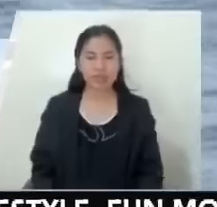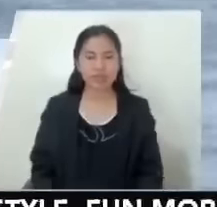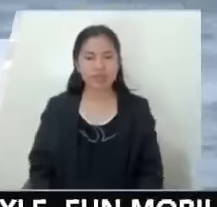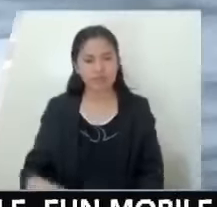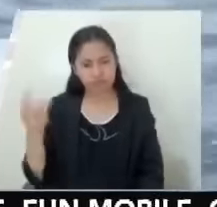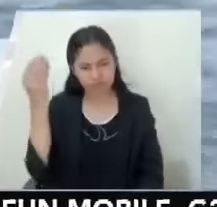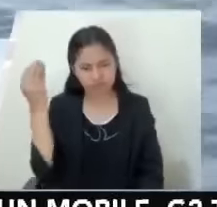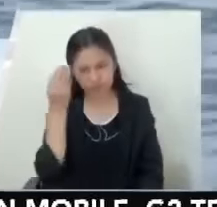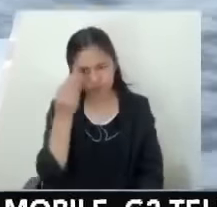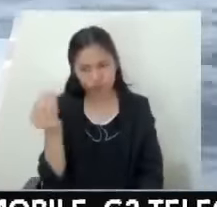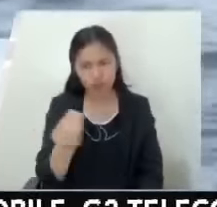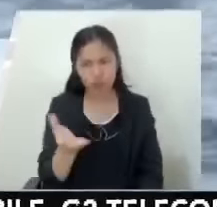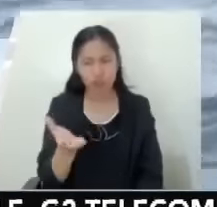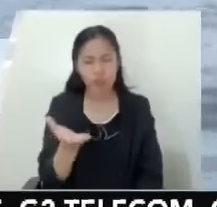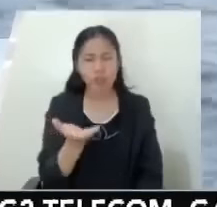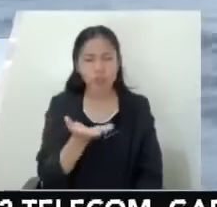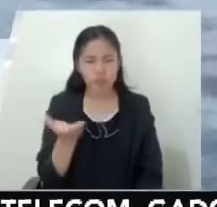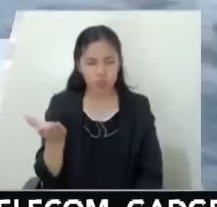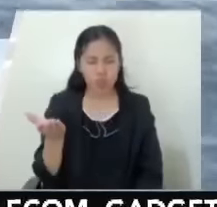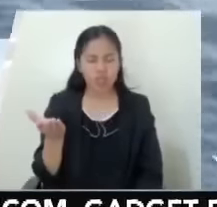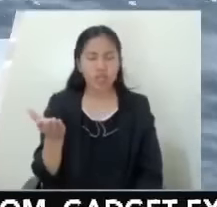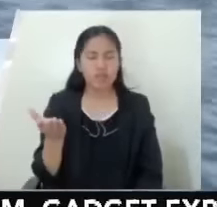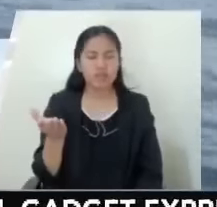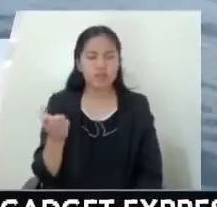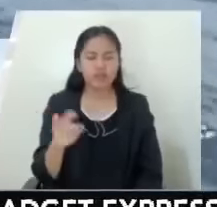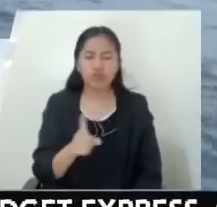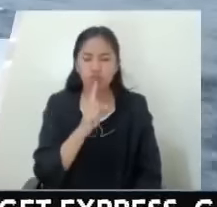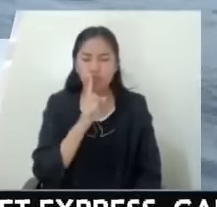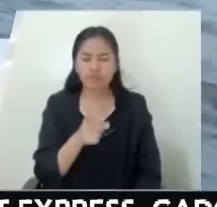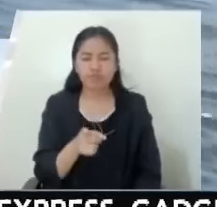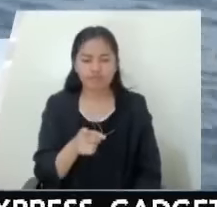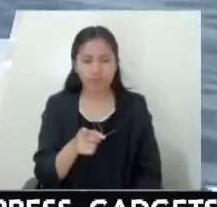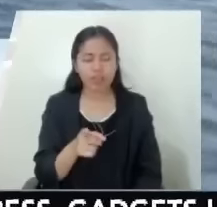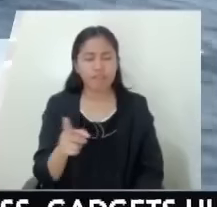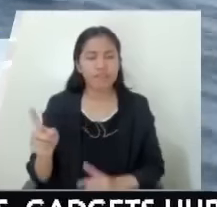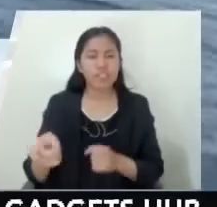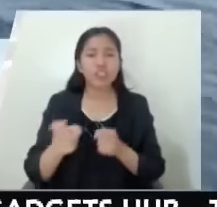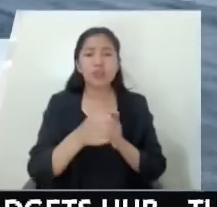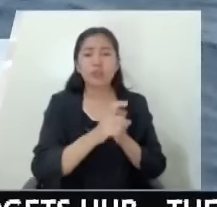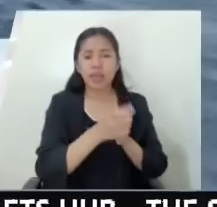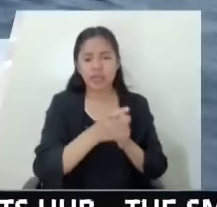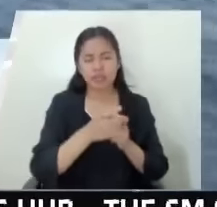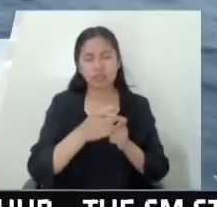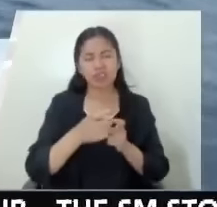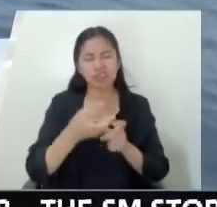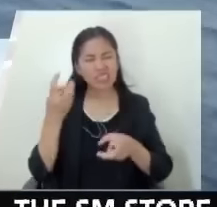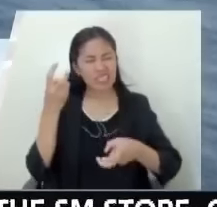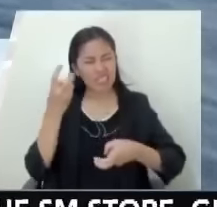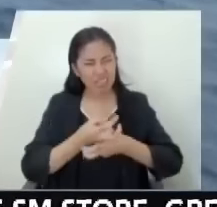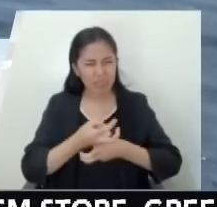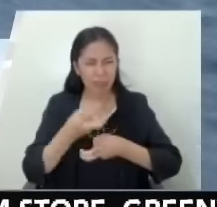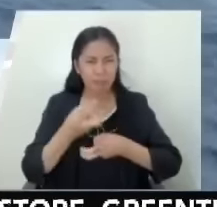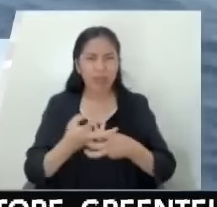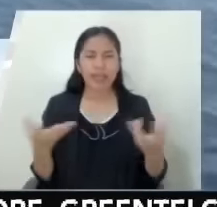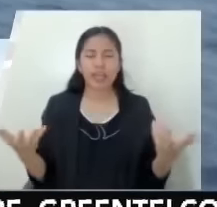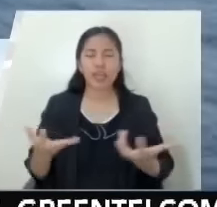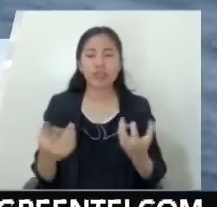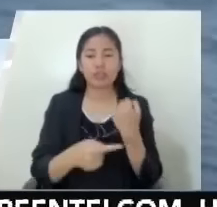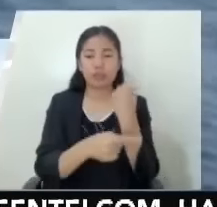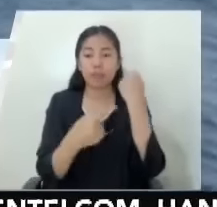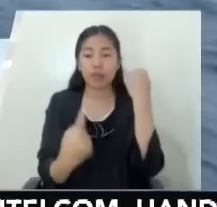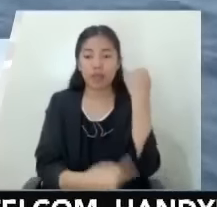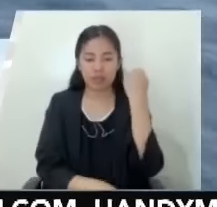kababayan na nahihirapan ang mga mangingisda, especially dito sa may bahagi ng Zambales, na